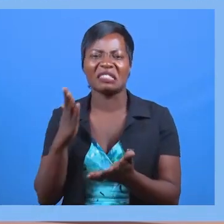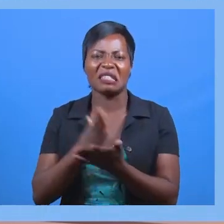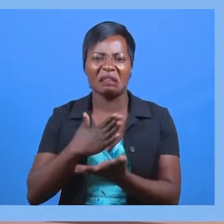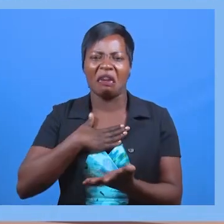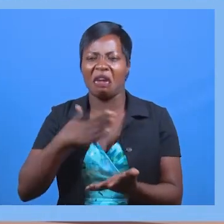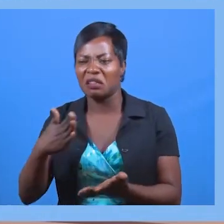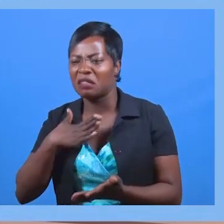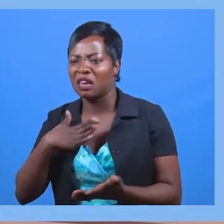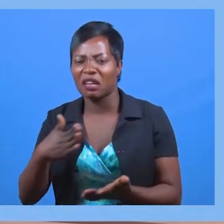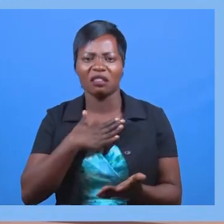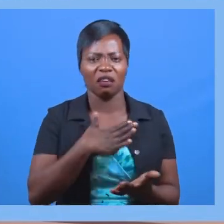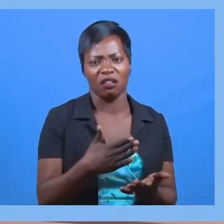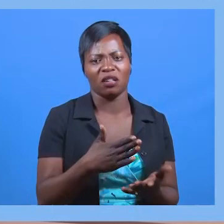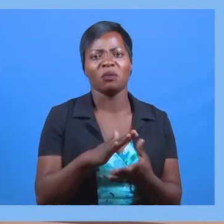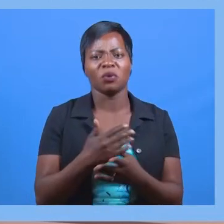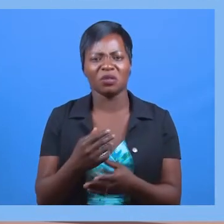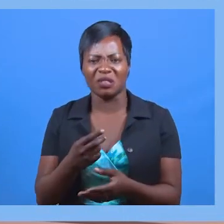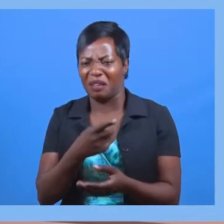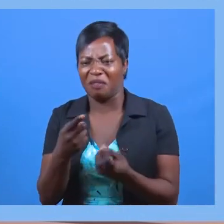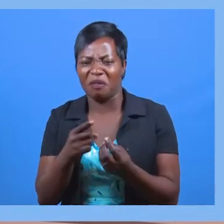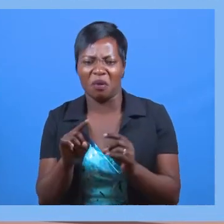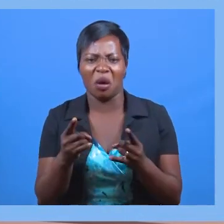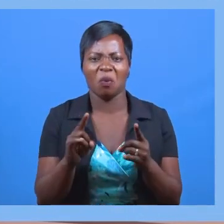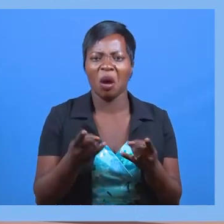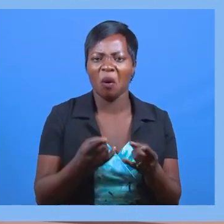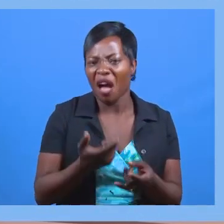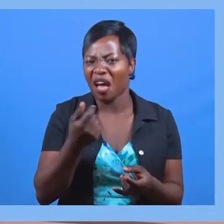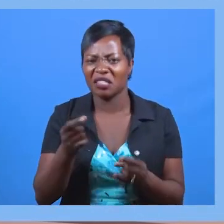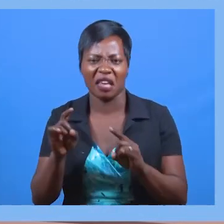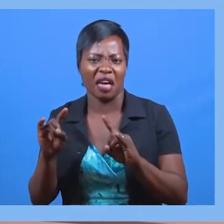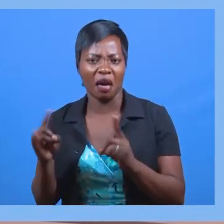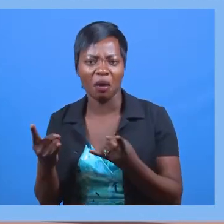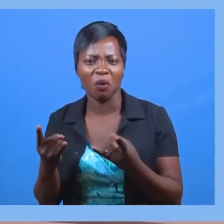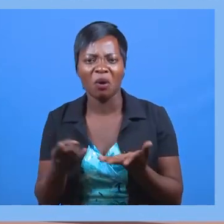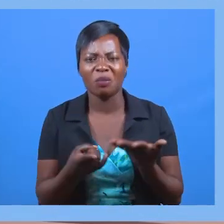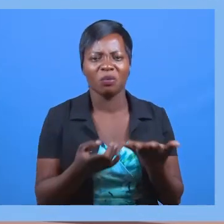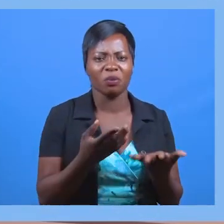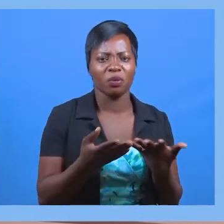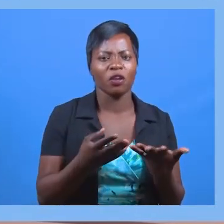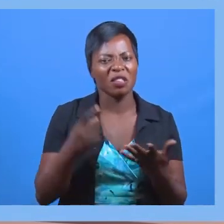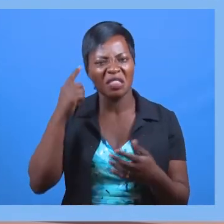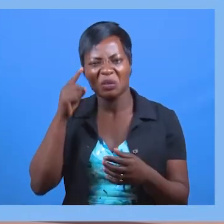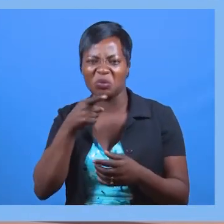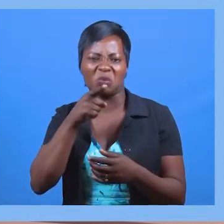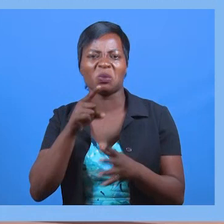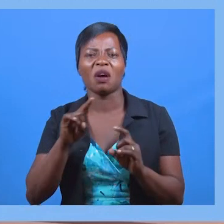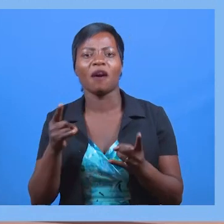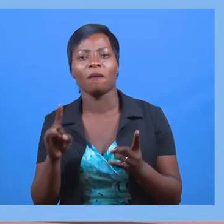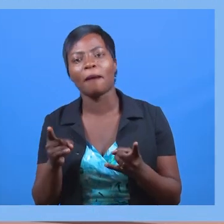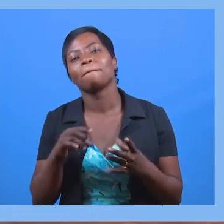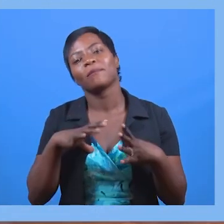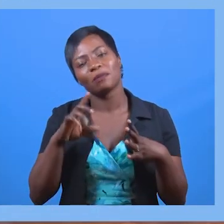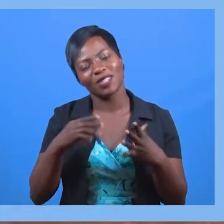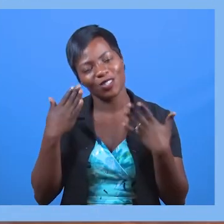chaizvo. Vanhu vatadza kubatana zvakanaka kuti ndaigobvunza sei, ndaizonzi zvakati. Kufungirana kuti kabuda